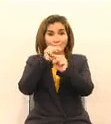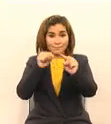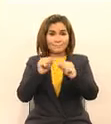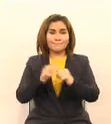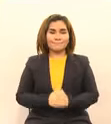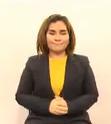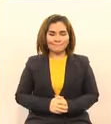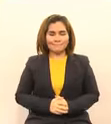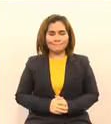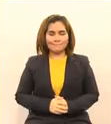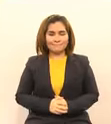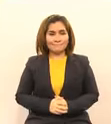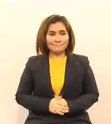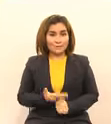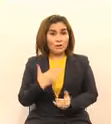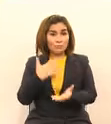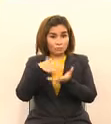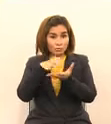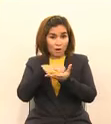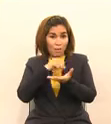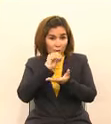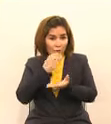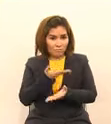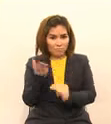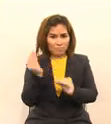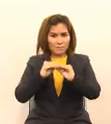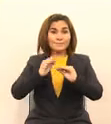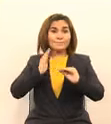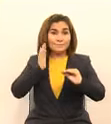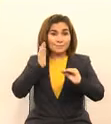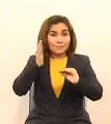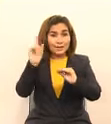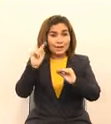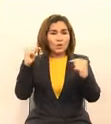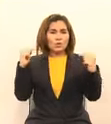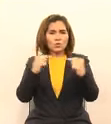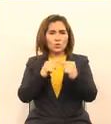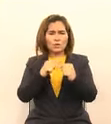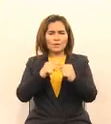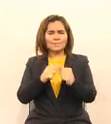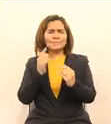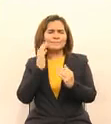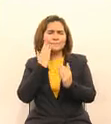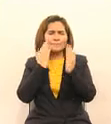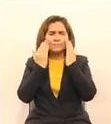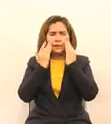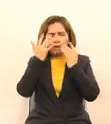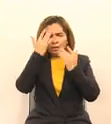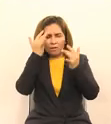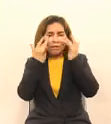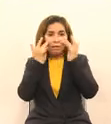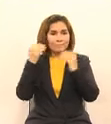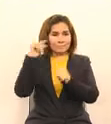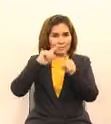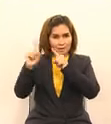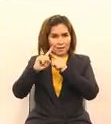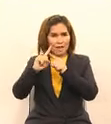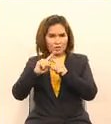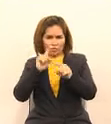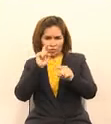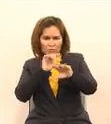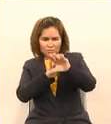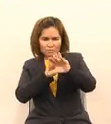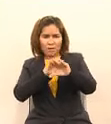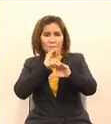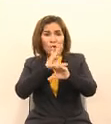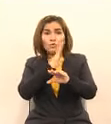ตรงนี้จะเป็นจุดที่เราจะต้องพูดถึงมากขึ้นในครั้งต่อไปนะครับคือการหลีกเลี่ยงเอามือจับหน้านะครับอย่างที่เราทราบกันดีนะครับถ้าเกิดเรามี